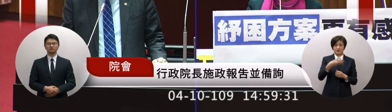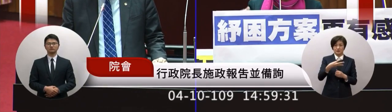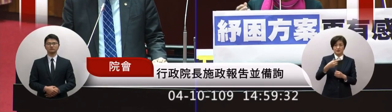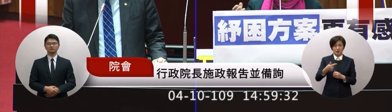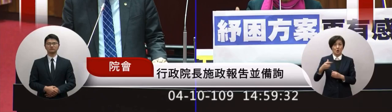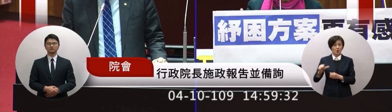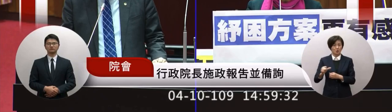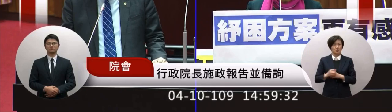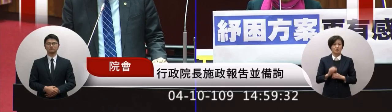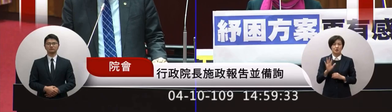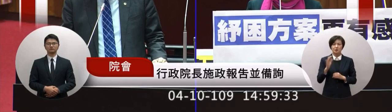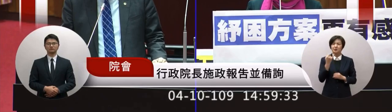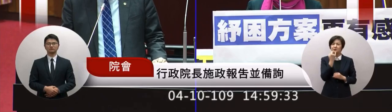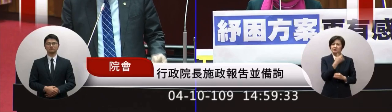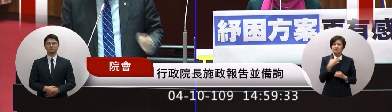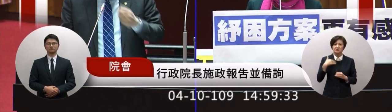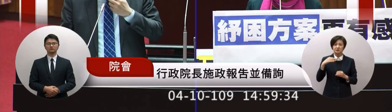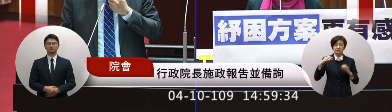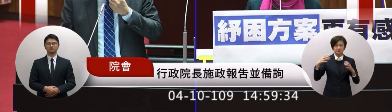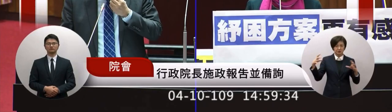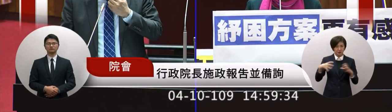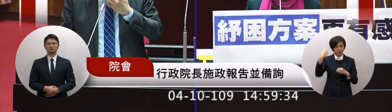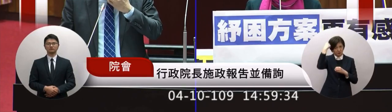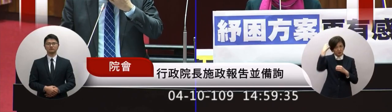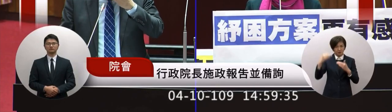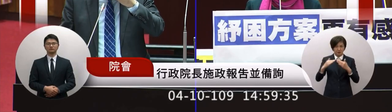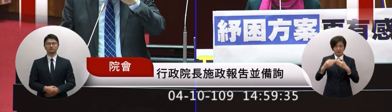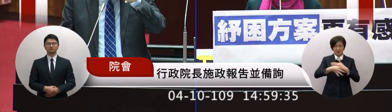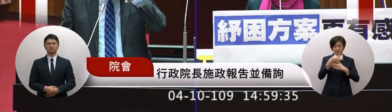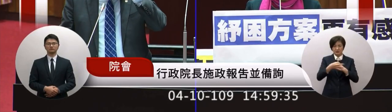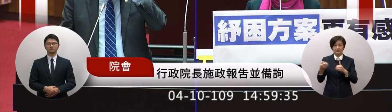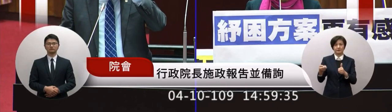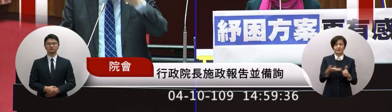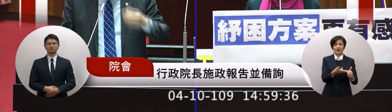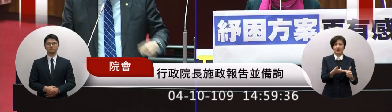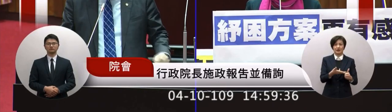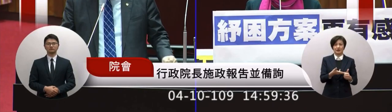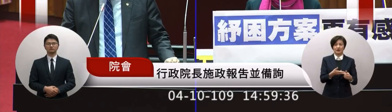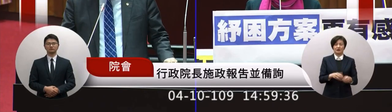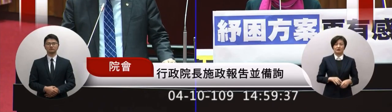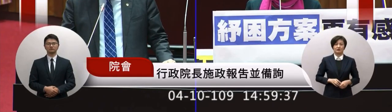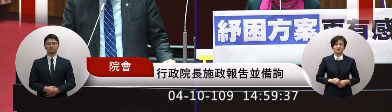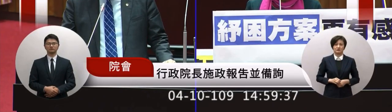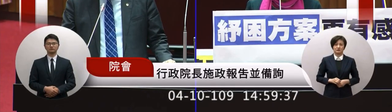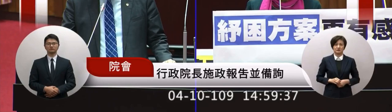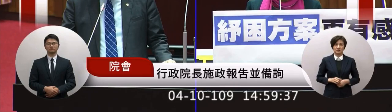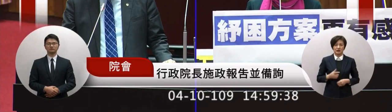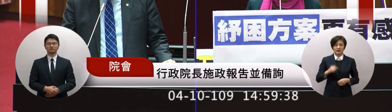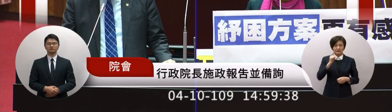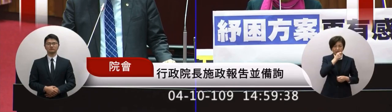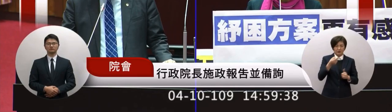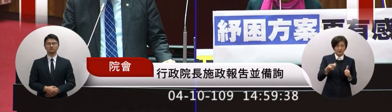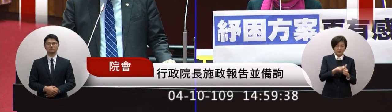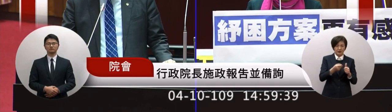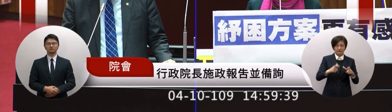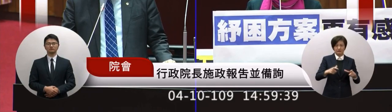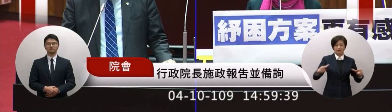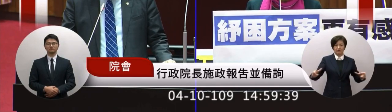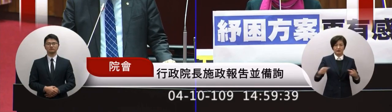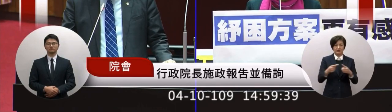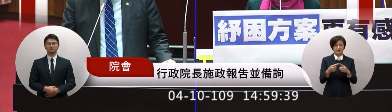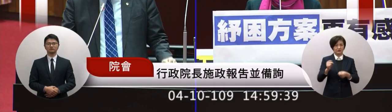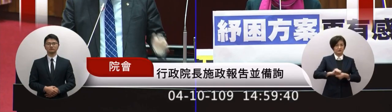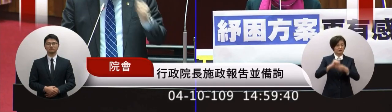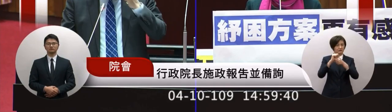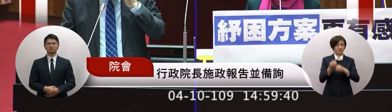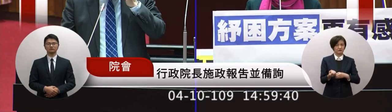传给自己同住的家人，那造成本土的案例扩散，而且我们很难100%要